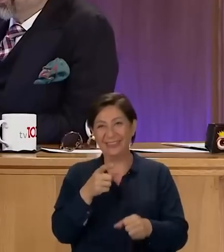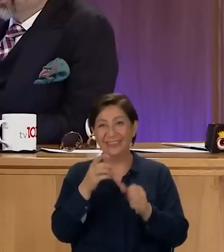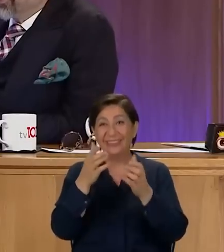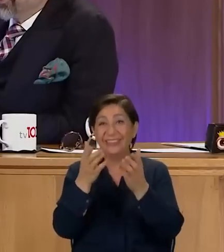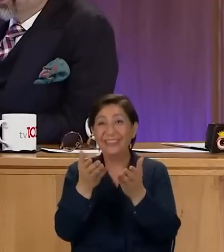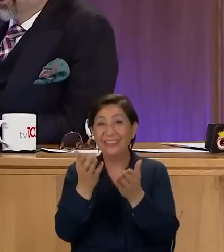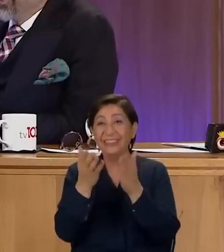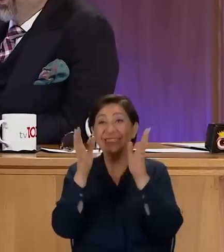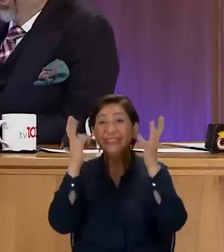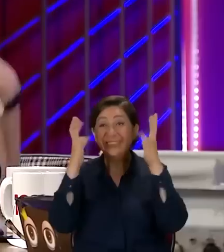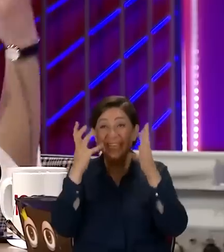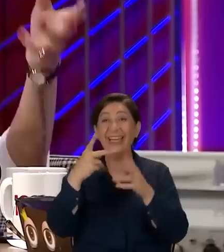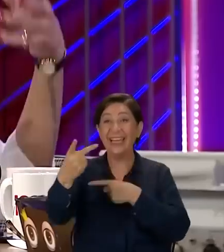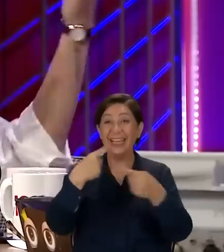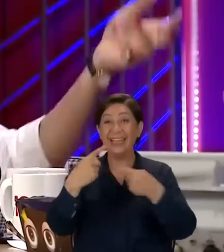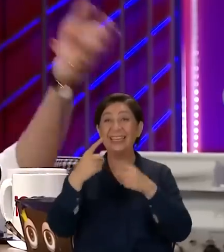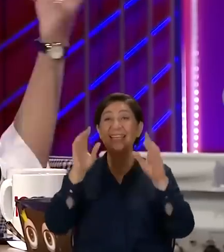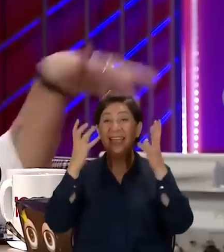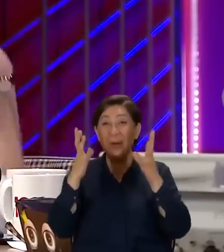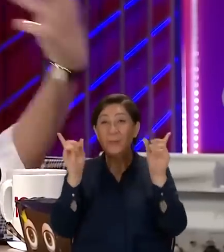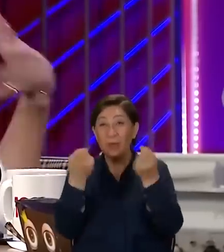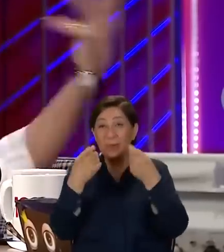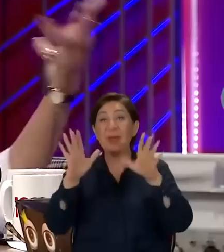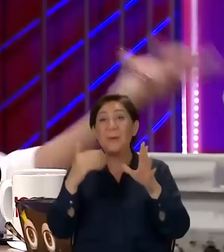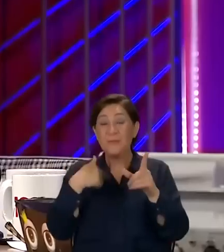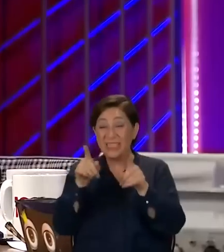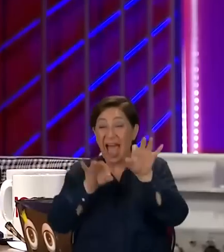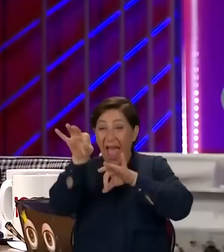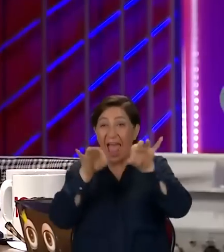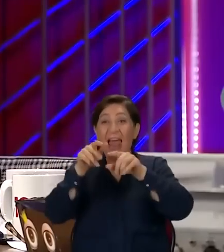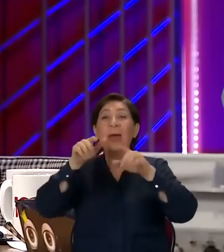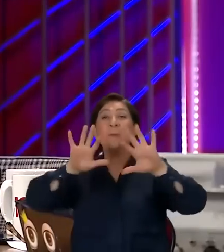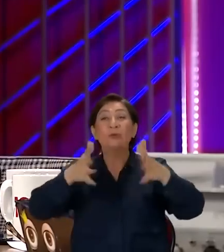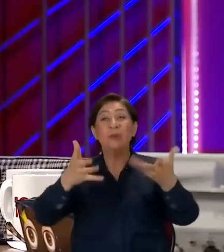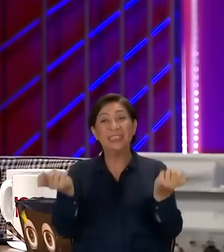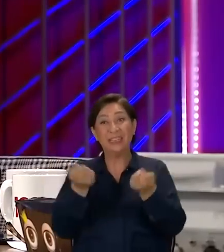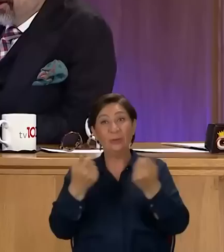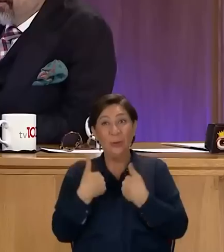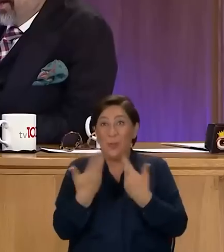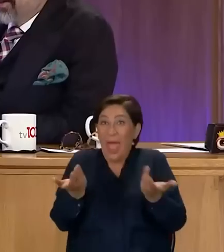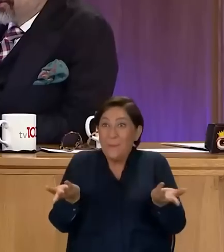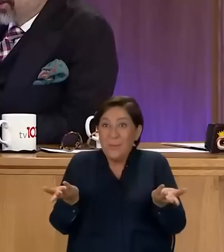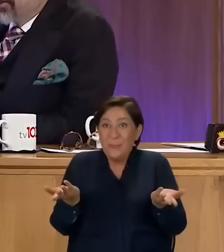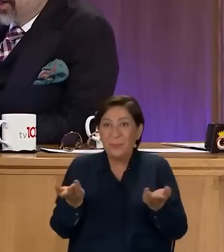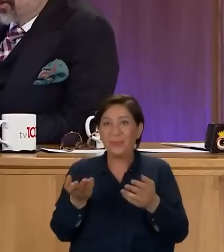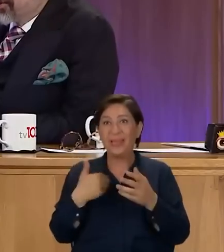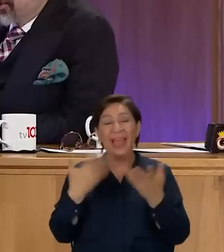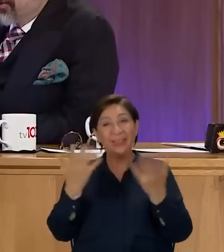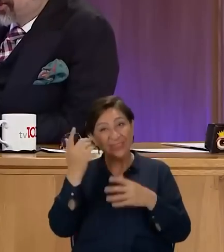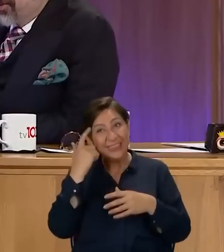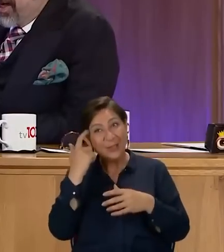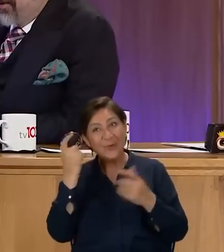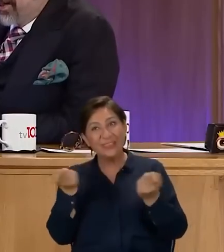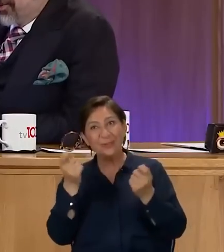Ya deli, gel buraya, iki deli birbirimizi bulalım demedim mi? Ben de ayarlarınızı bozmaya çalışıyorum şu an. Ne yapayım? Ben henüz tanımaya